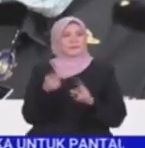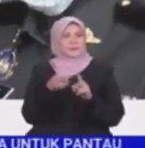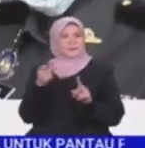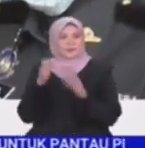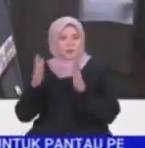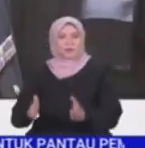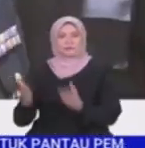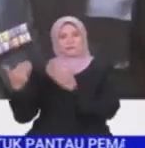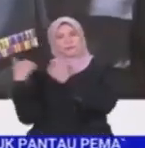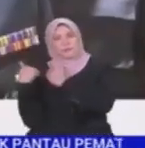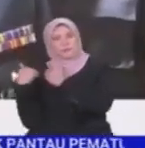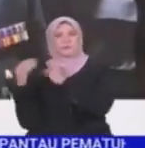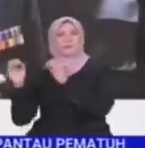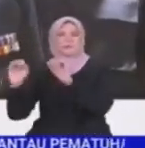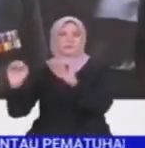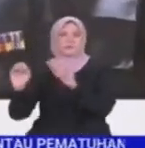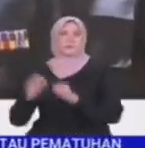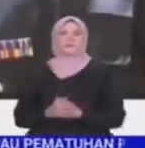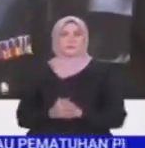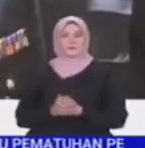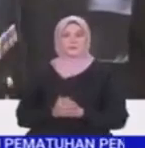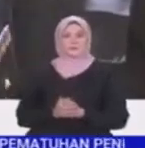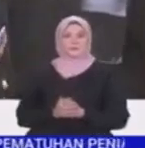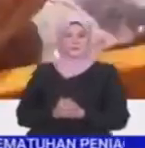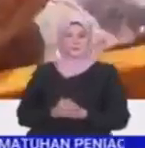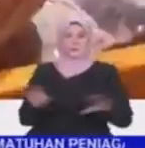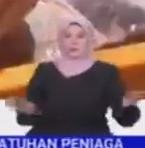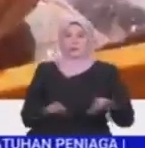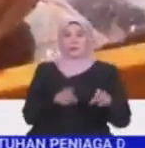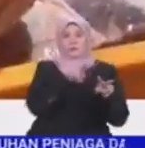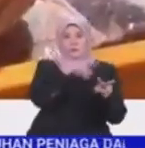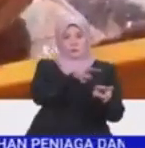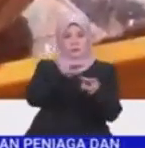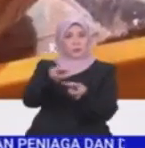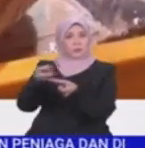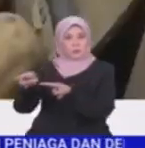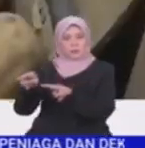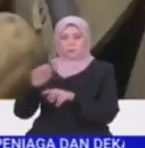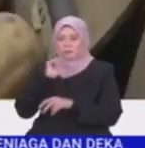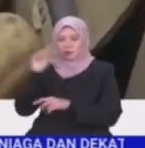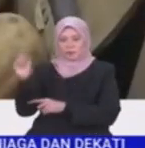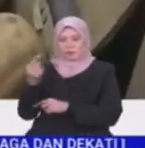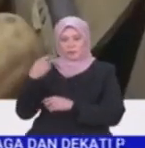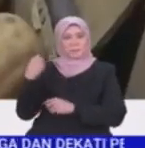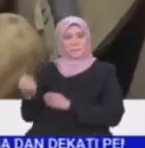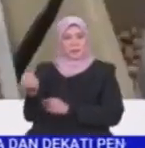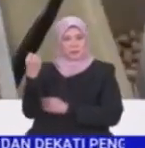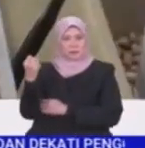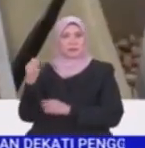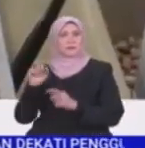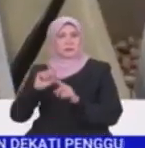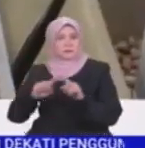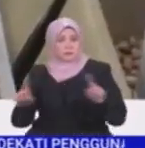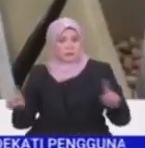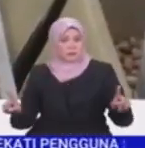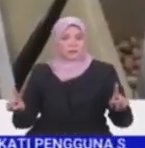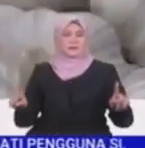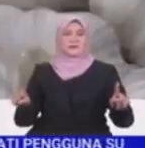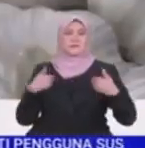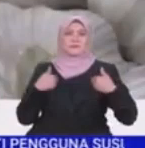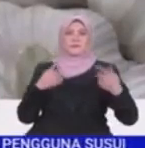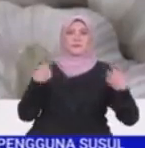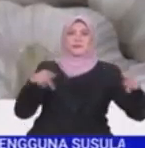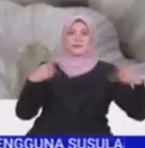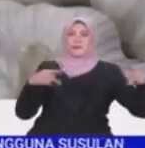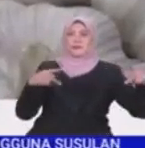yang tidak bertanggungjawab. Menurut beliau, pelaksanaan dan pemantauan tidak hanya di pasar awam sahaja tetapi turut melibatkan pasar